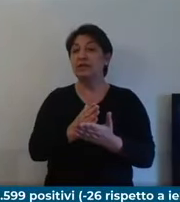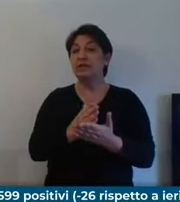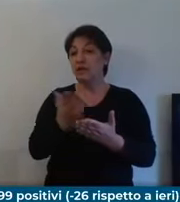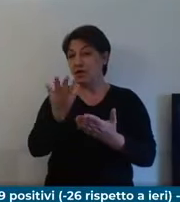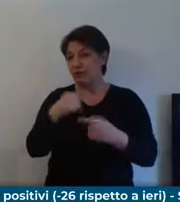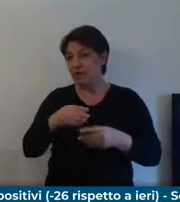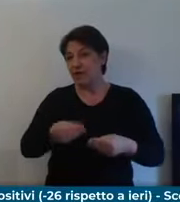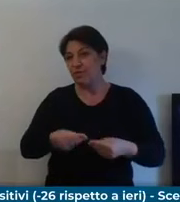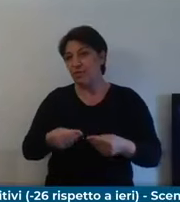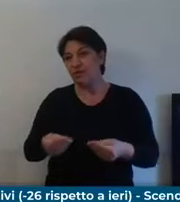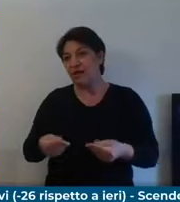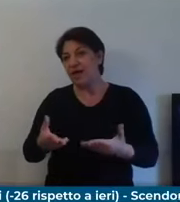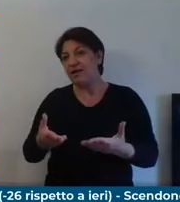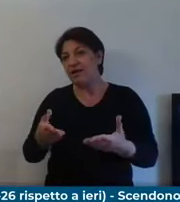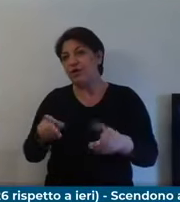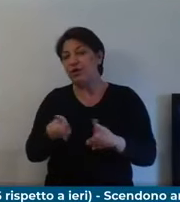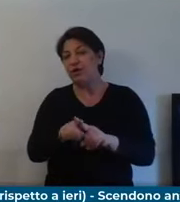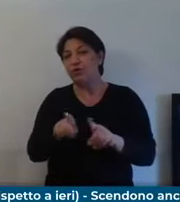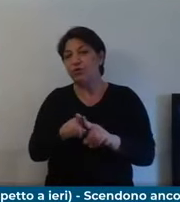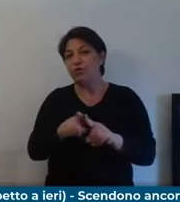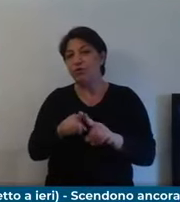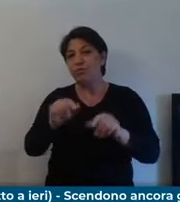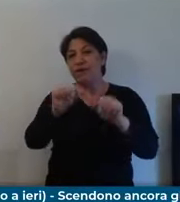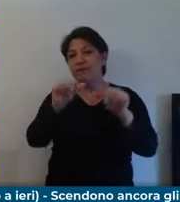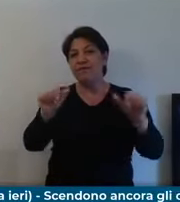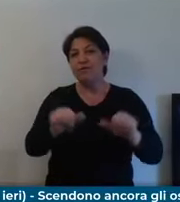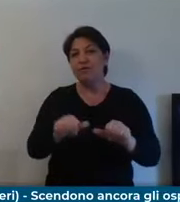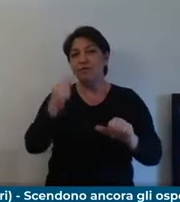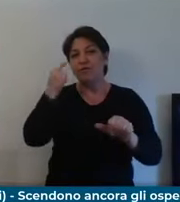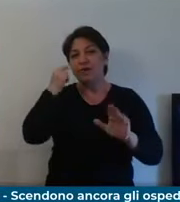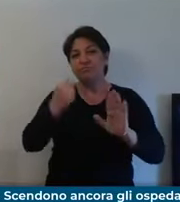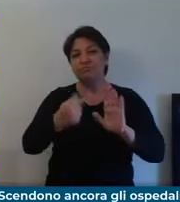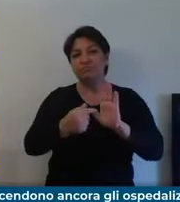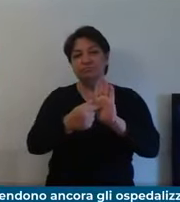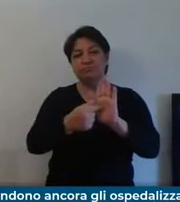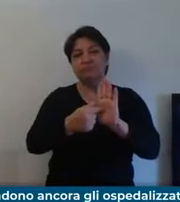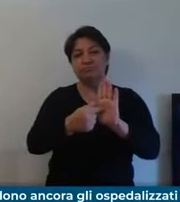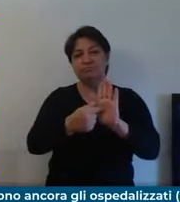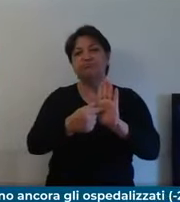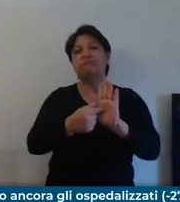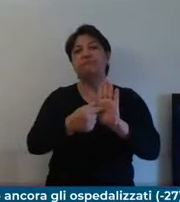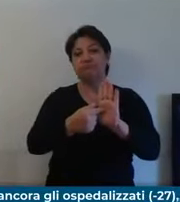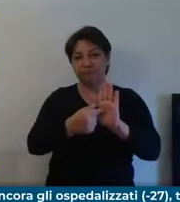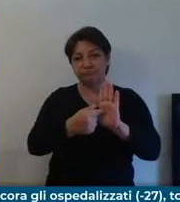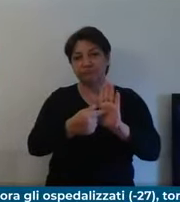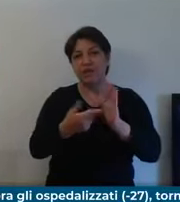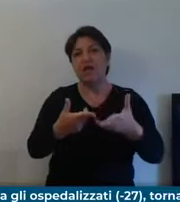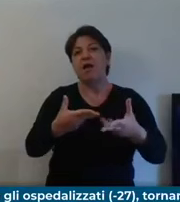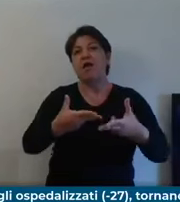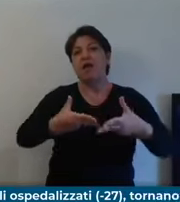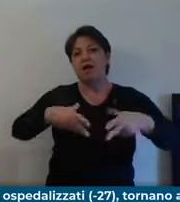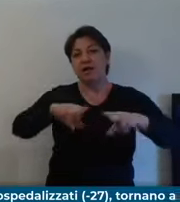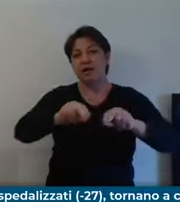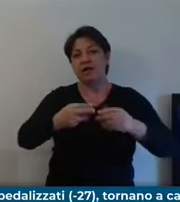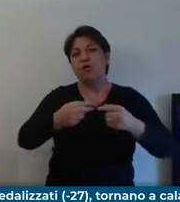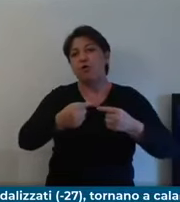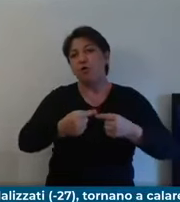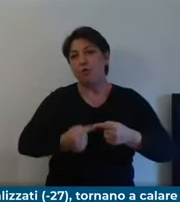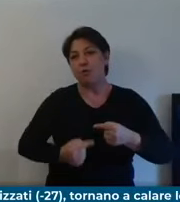ripartenza. Vogliamo dare un cambio rispetto a quello che era una sanità tutta